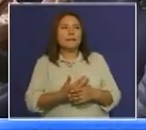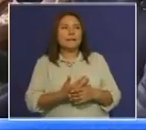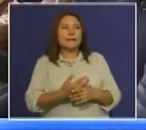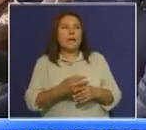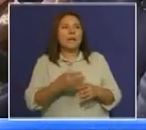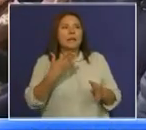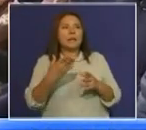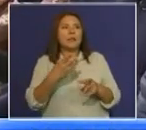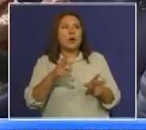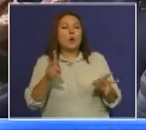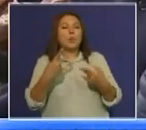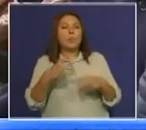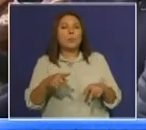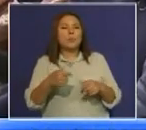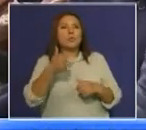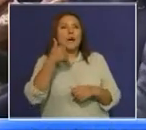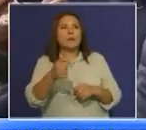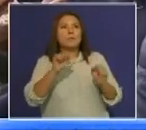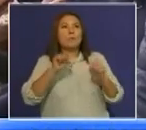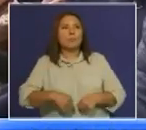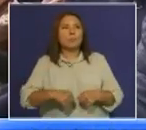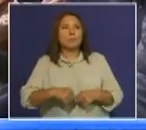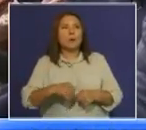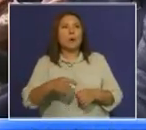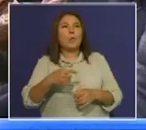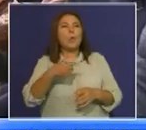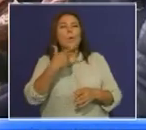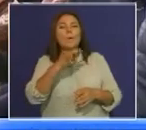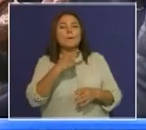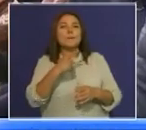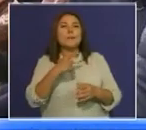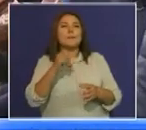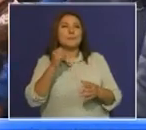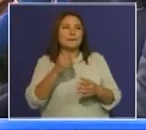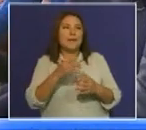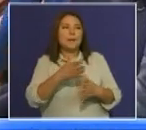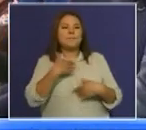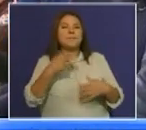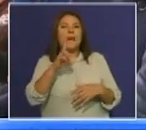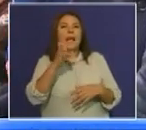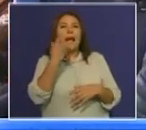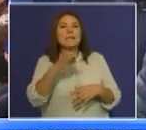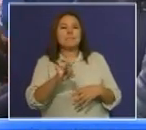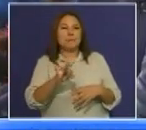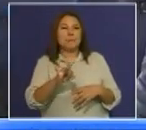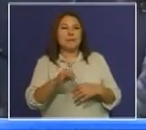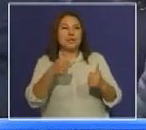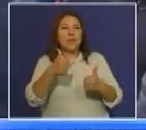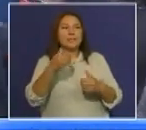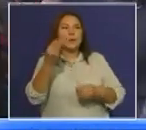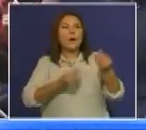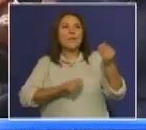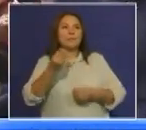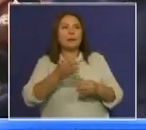клуб ойыншыларында да жақсы мүмкіндіктер гол салу үшін болды. Біздің Каспи жақсы ойнап